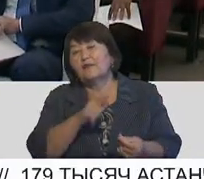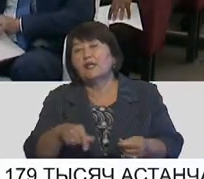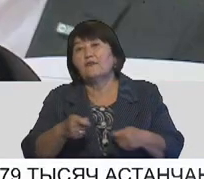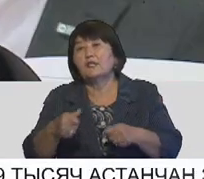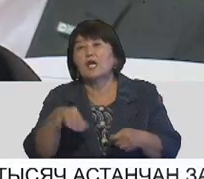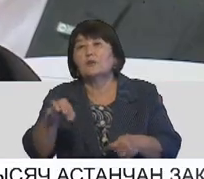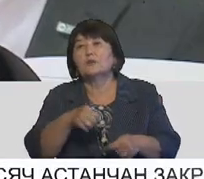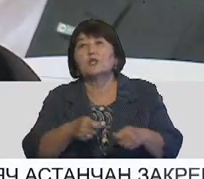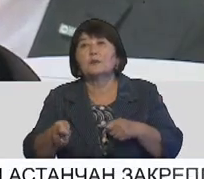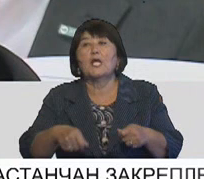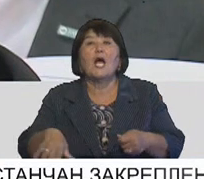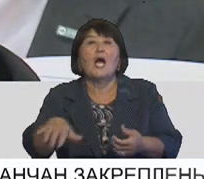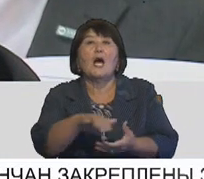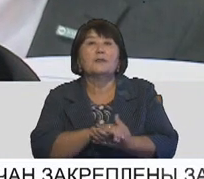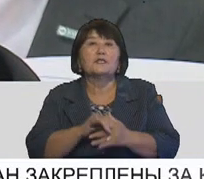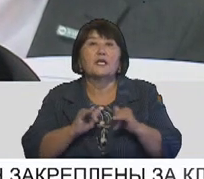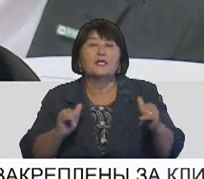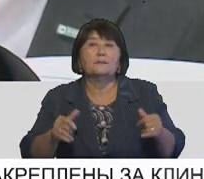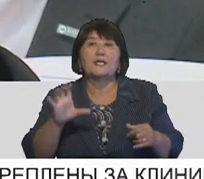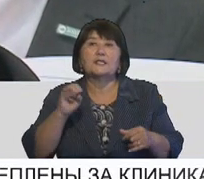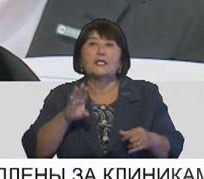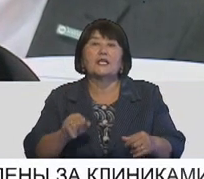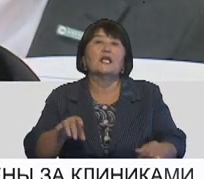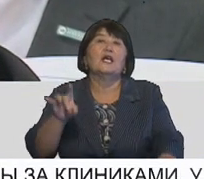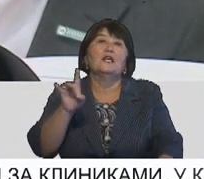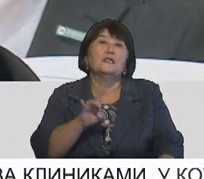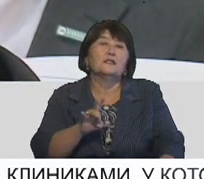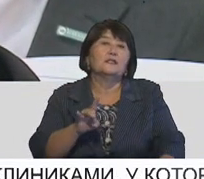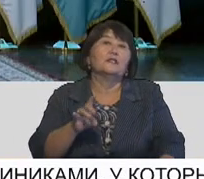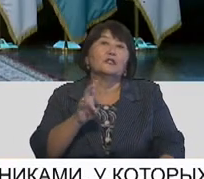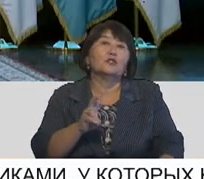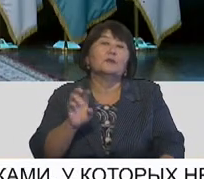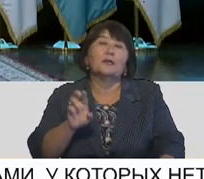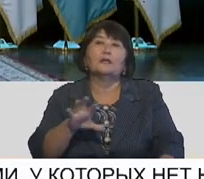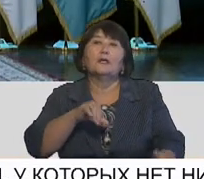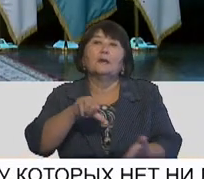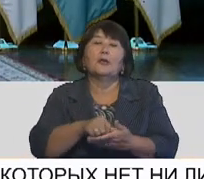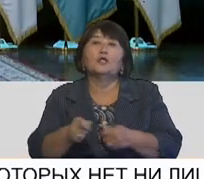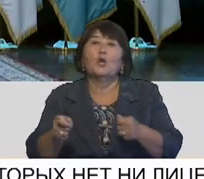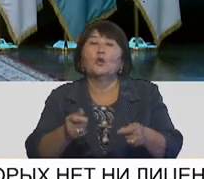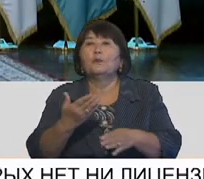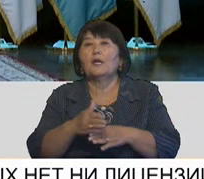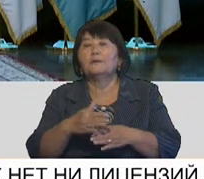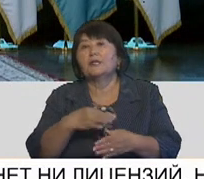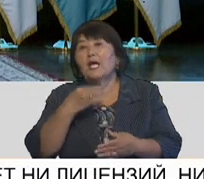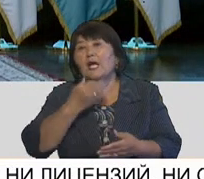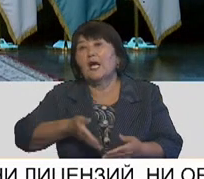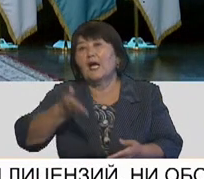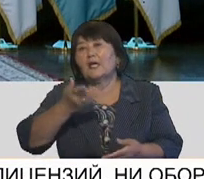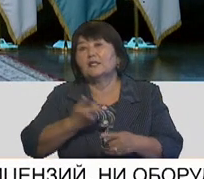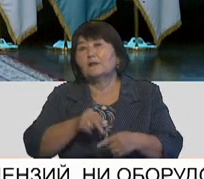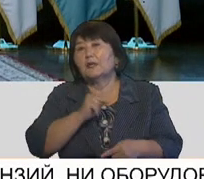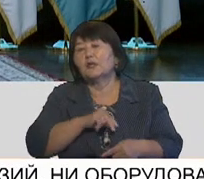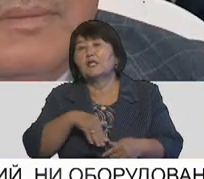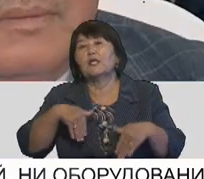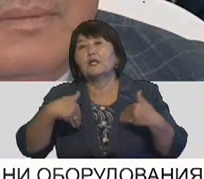областное управление общественного развития сенатор Наурызбай Баха Адамов ранее исполнявший обязанности руководителя филиала отчитался о проделанной работе